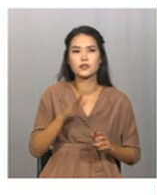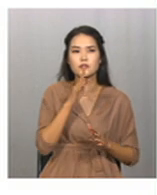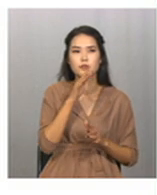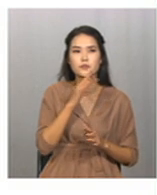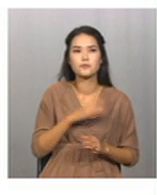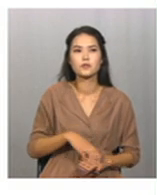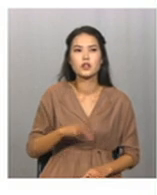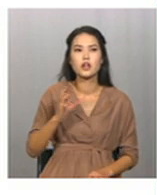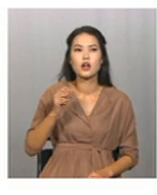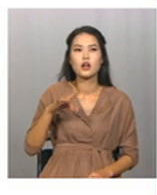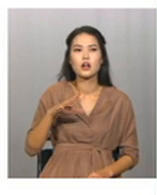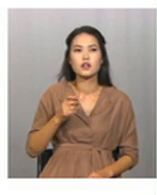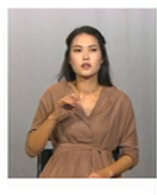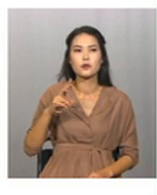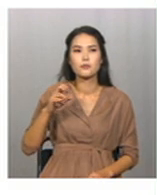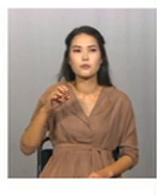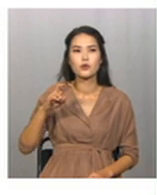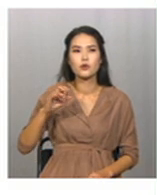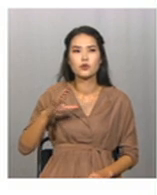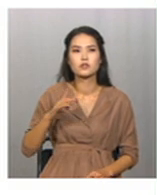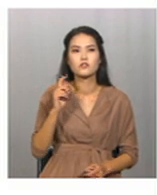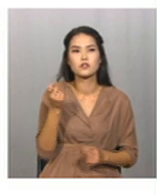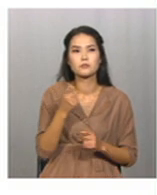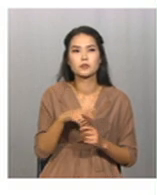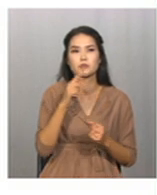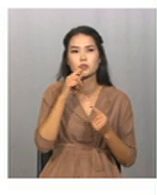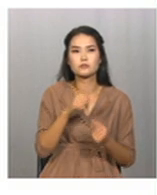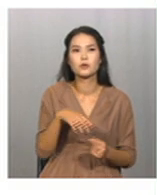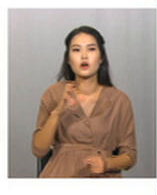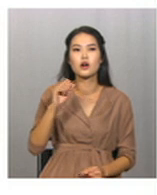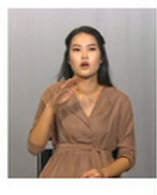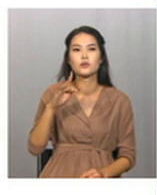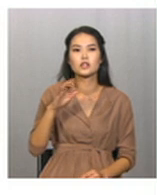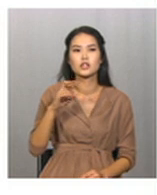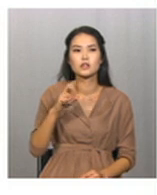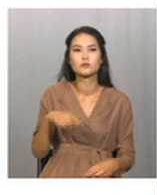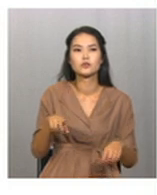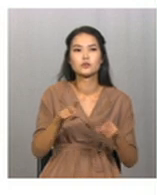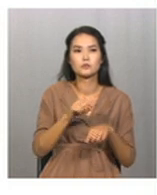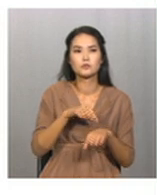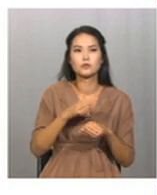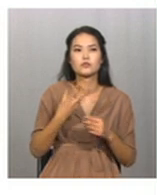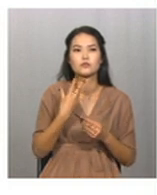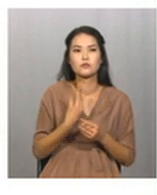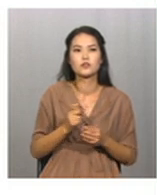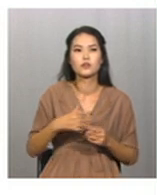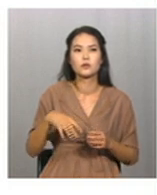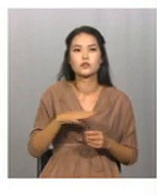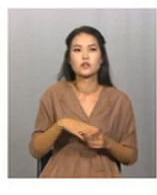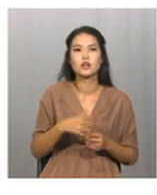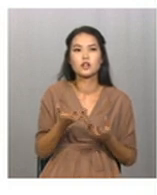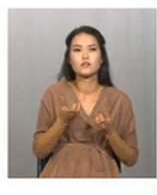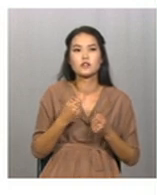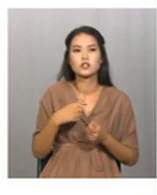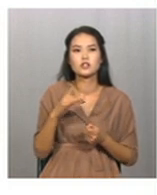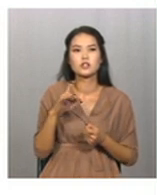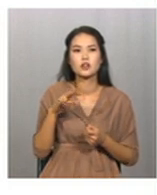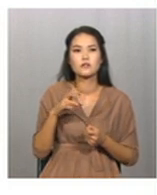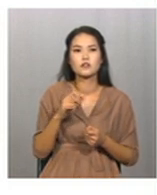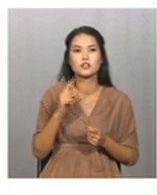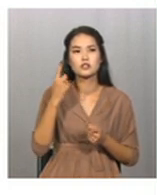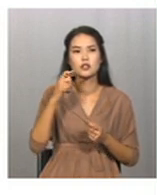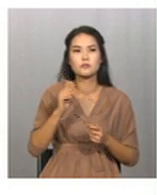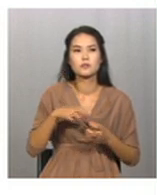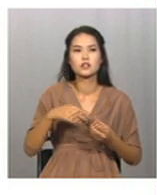время». Андрей Болконский в битве под Аустерлицем тоже почувствовал свой народ. Схватив древко